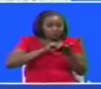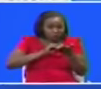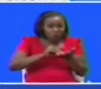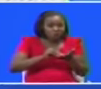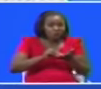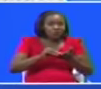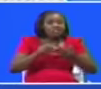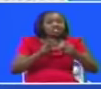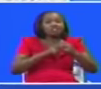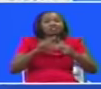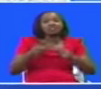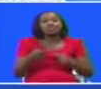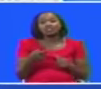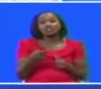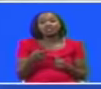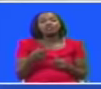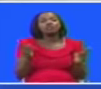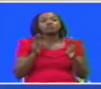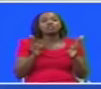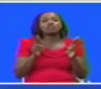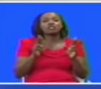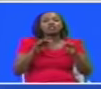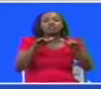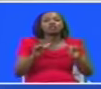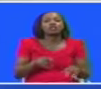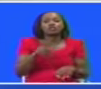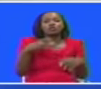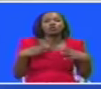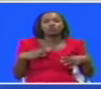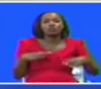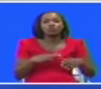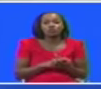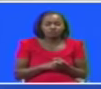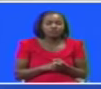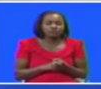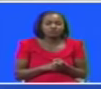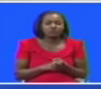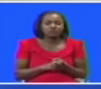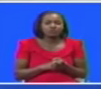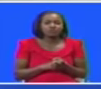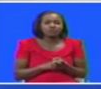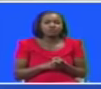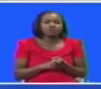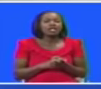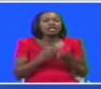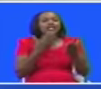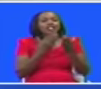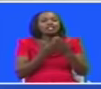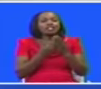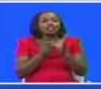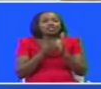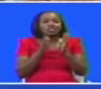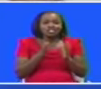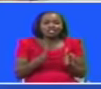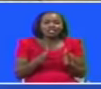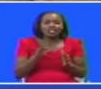uh-huh, lazima uwe tayari kuzika watu wengi katika kaburini. Asante sana Daktari Mahamud Sheikh Oomar,